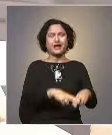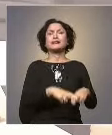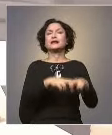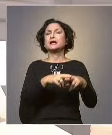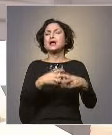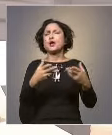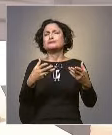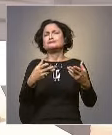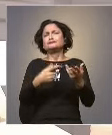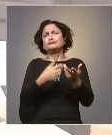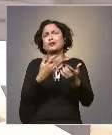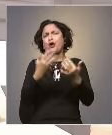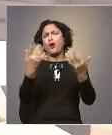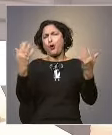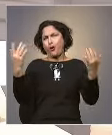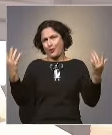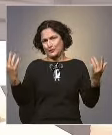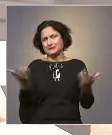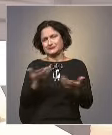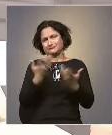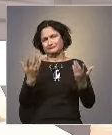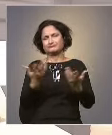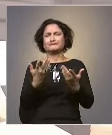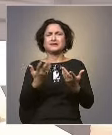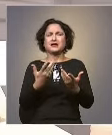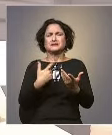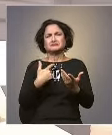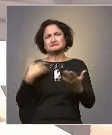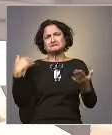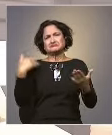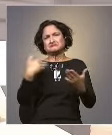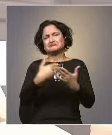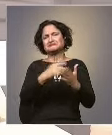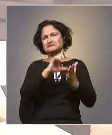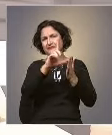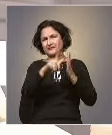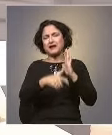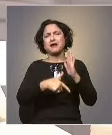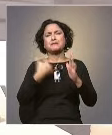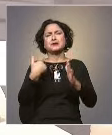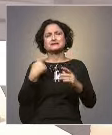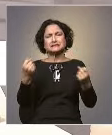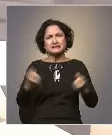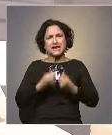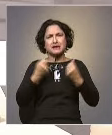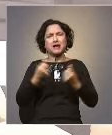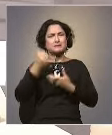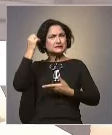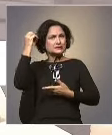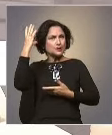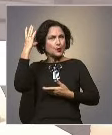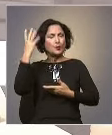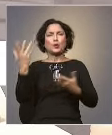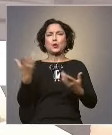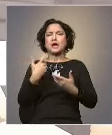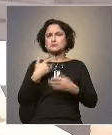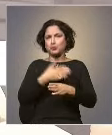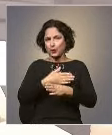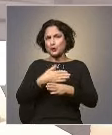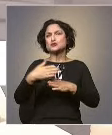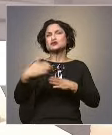много са разработките, разбира се, тъй като доста така време мина, в което се занимавахме с наука и продължаваме да се занимаваме в